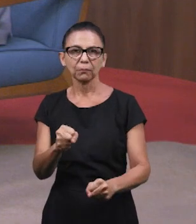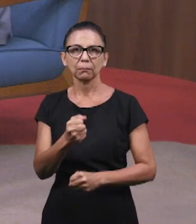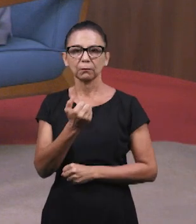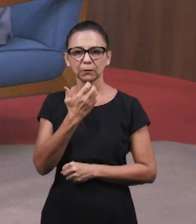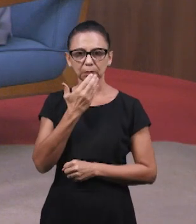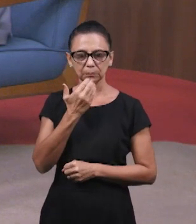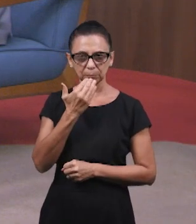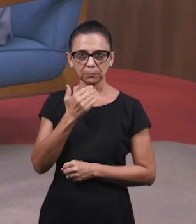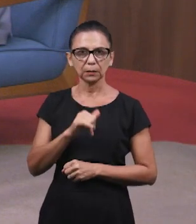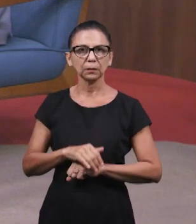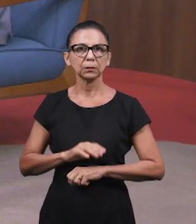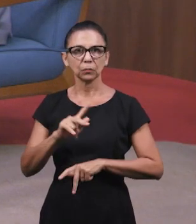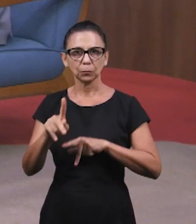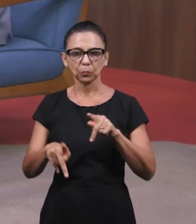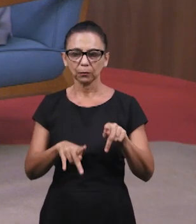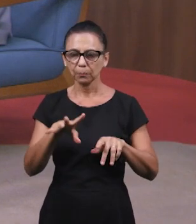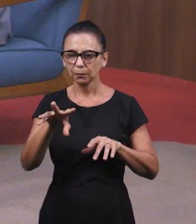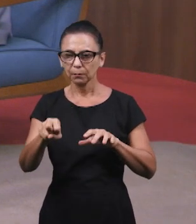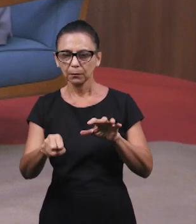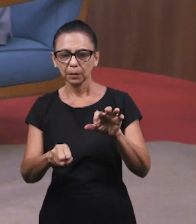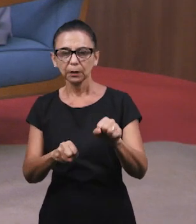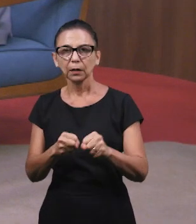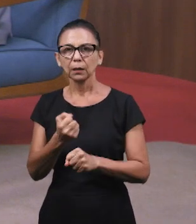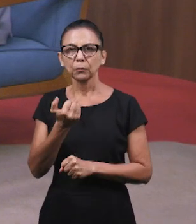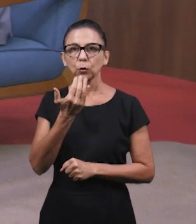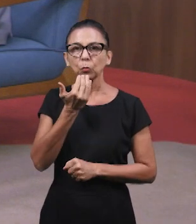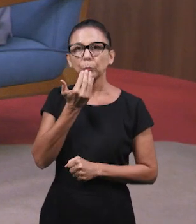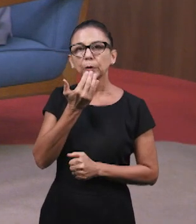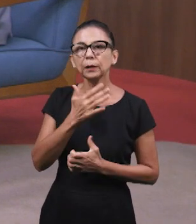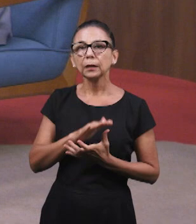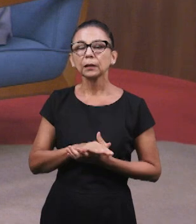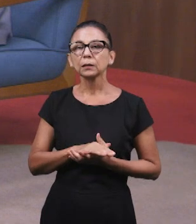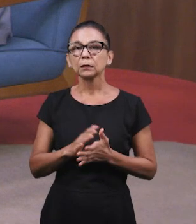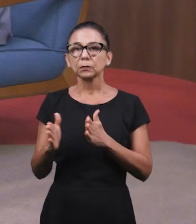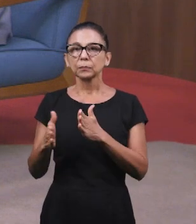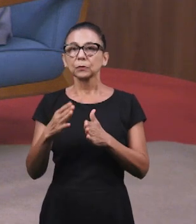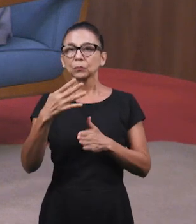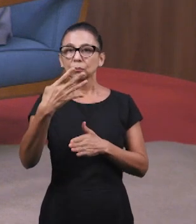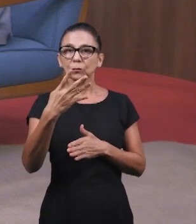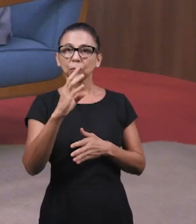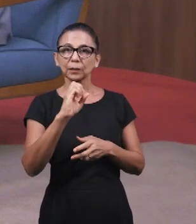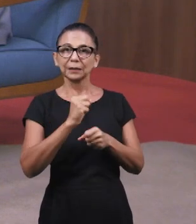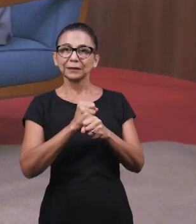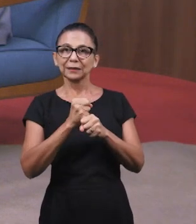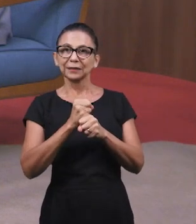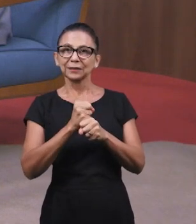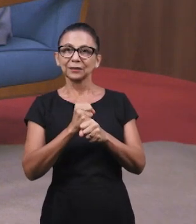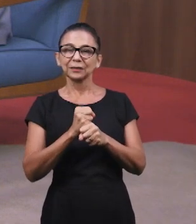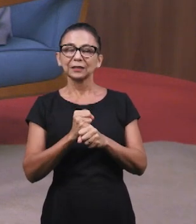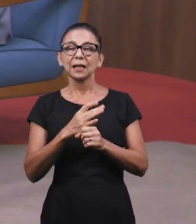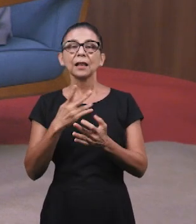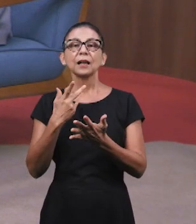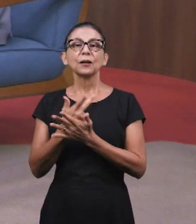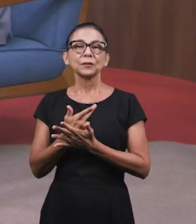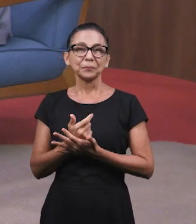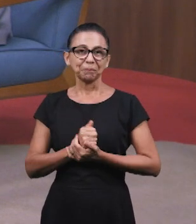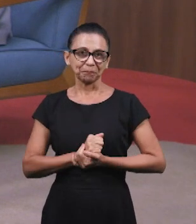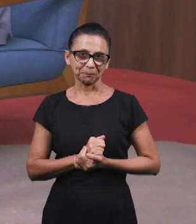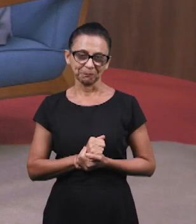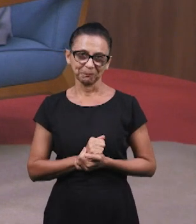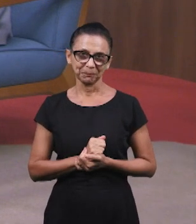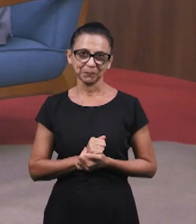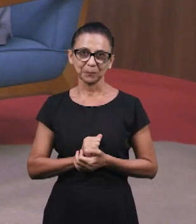désert. Mais quand ils sont entrés dans la terre, la manne a cessé, qui est un parallèle prophétique merveilleux sur la vie de